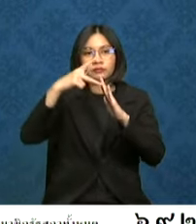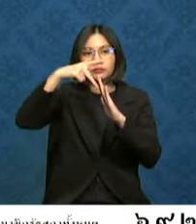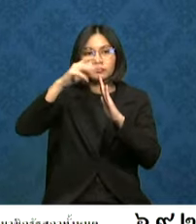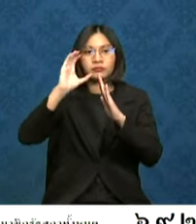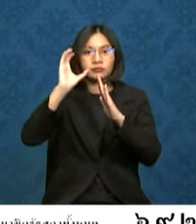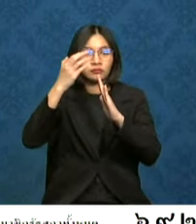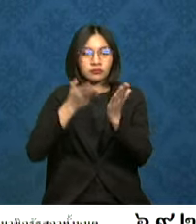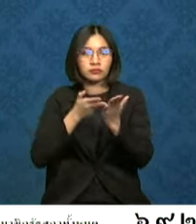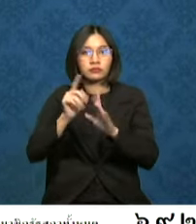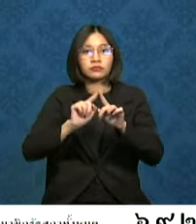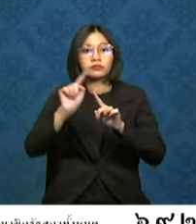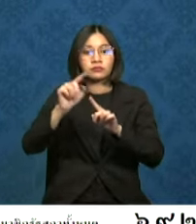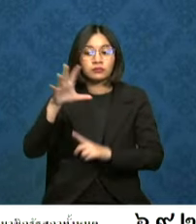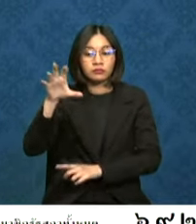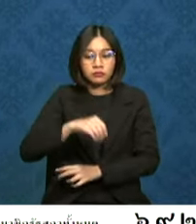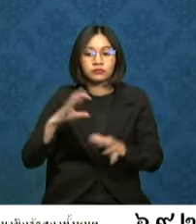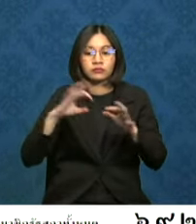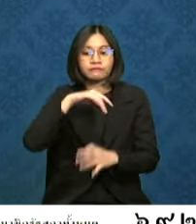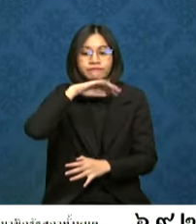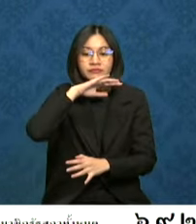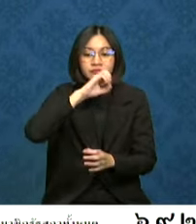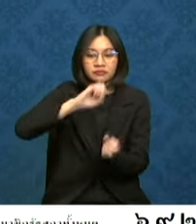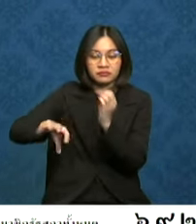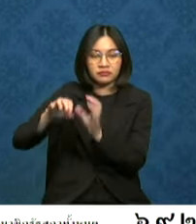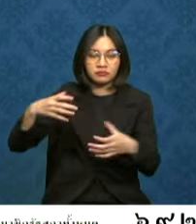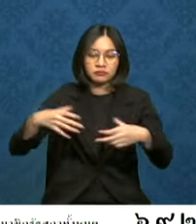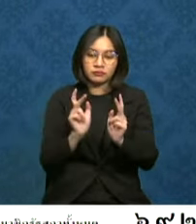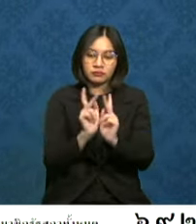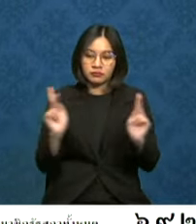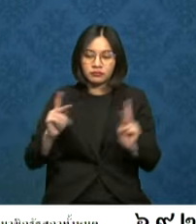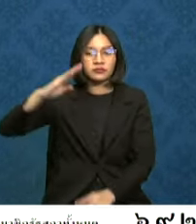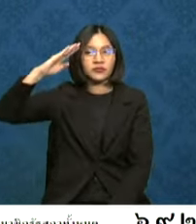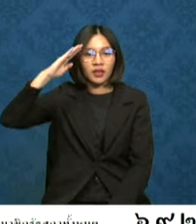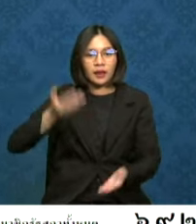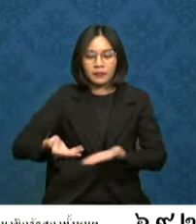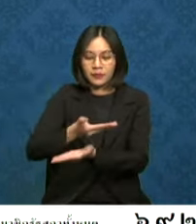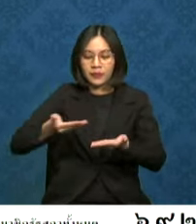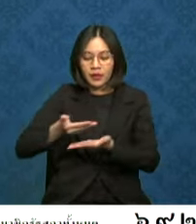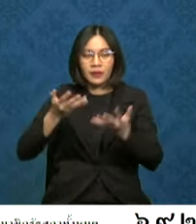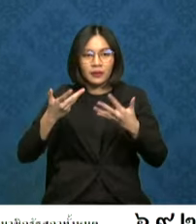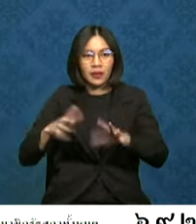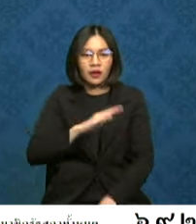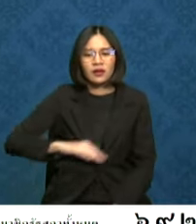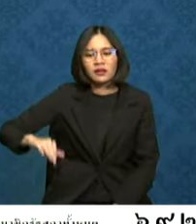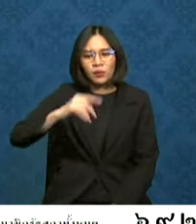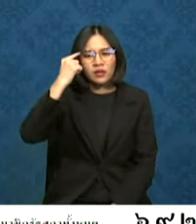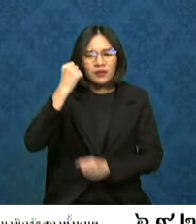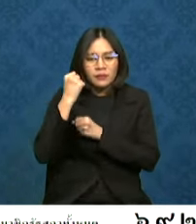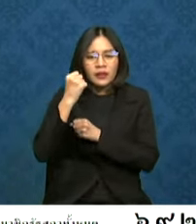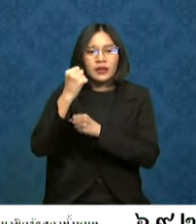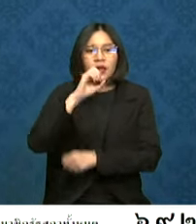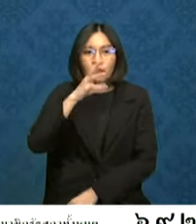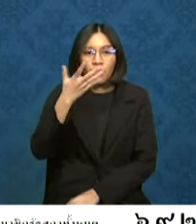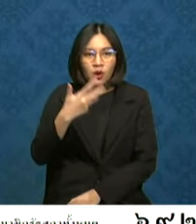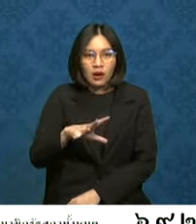็ได้เคยนำเรื่องขยะเข้าขณะกรรฏีการทหานไปแล้วผมเคยพยายามบอกแล้ว